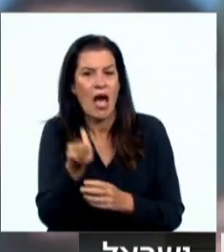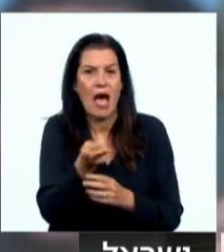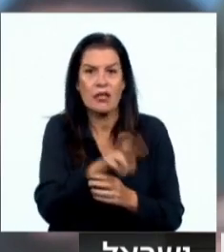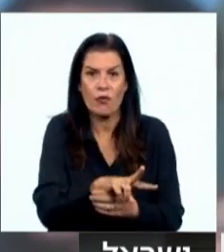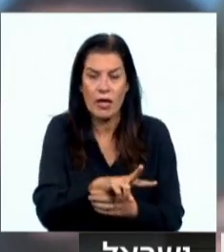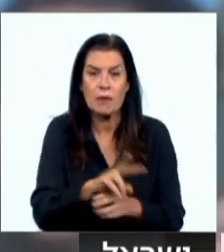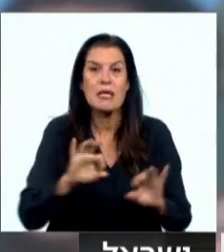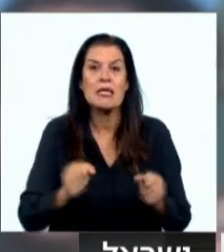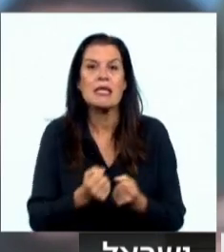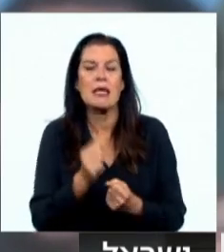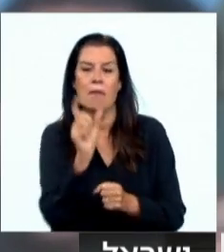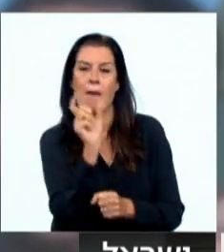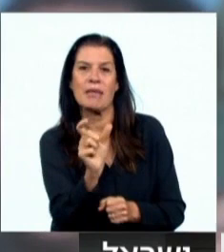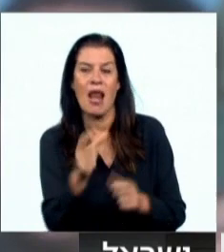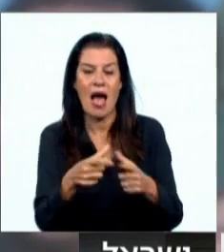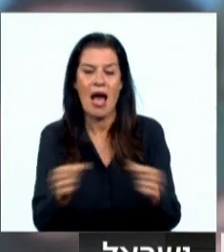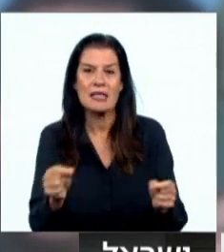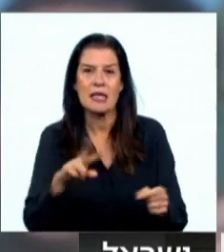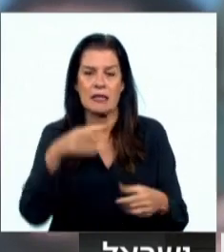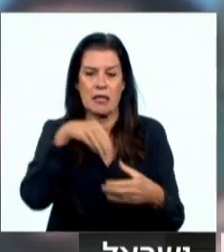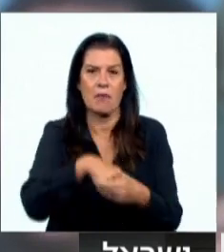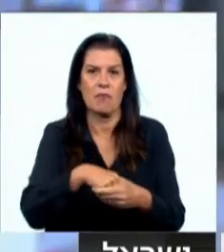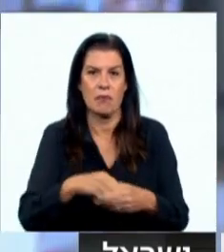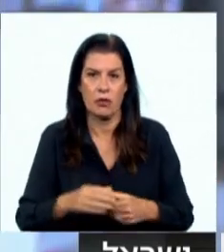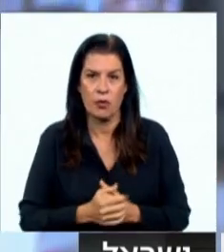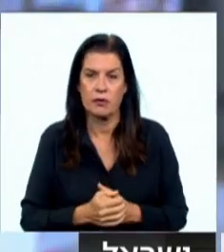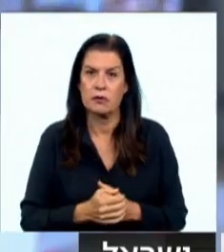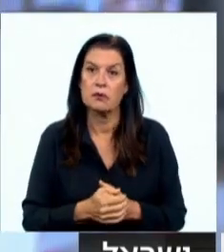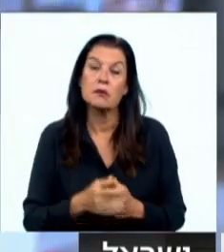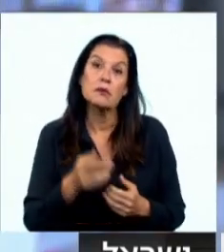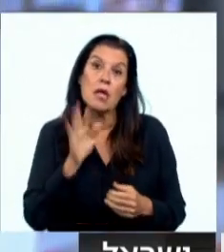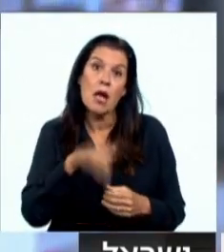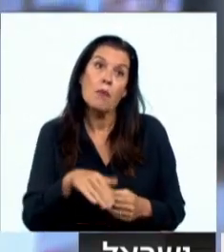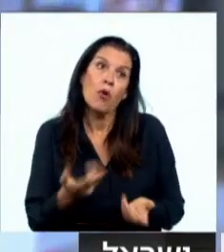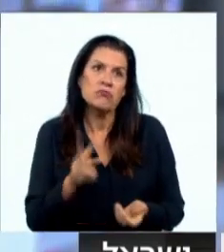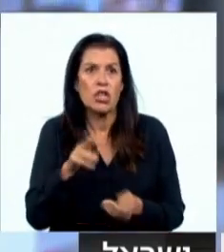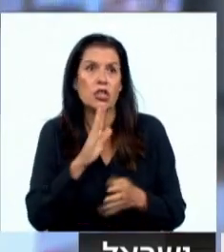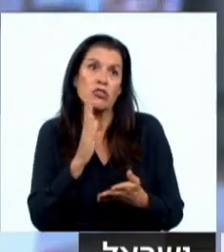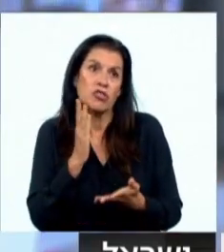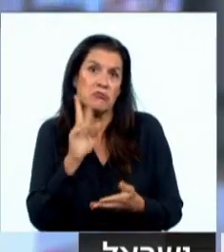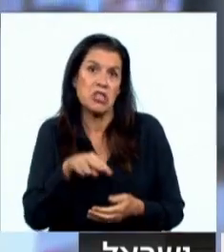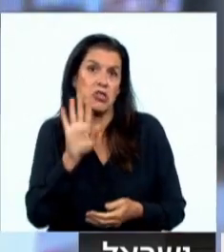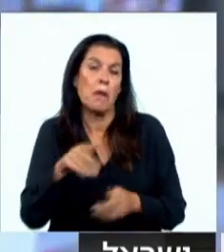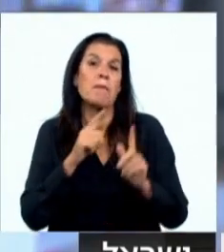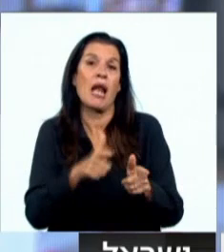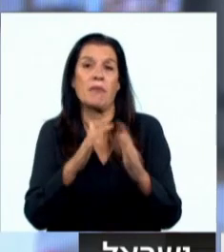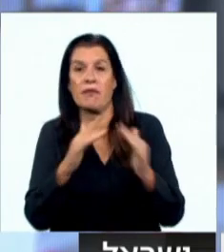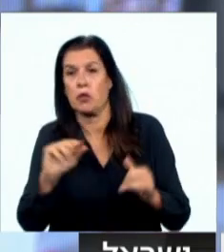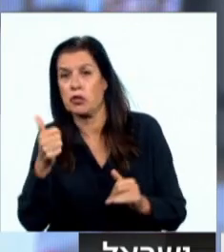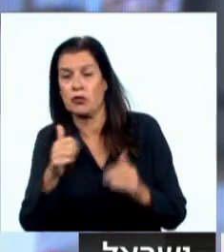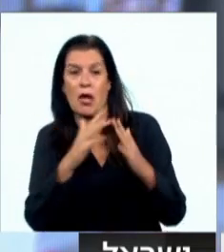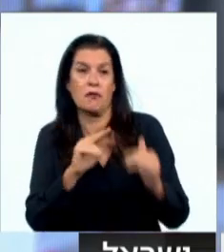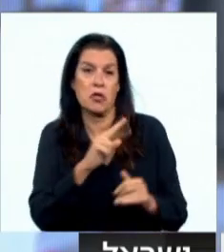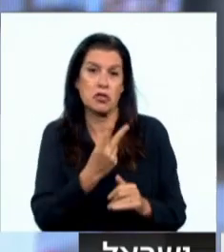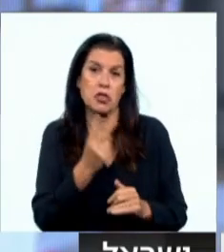יהיה בהגדרה של המלחמה. כן, למרות שזה מופיע במלחמות קודמות שלנו, כמו מלחמת לבנון וכולי. נכון, מלחמת לבנון הראשונה, לבנון השנייה. אבל אתה אומר בעצם שיש הבנה